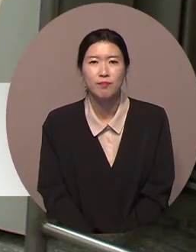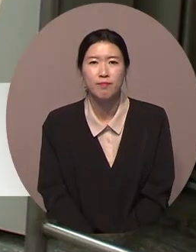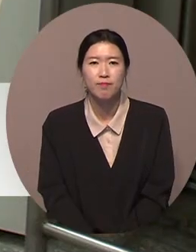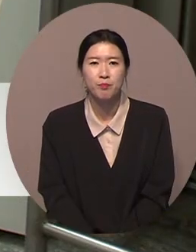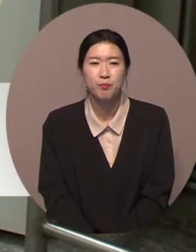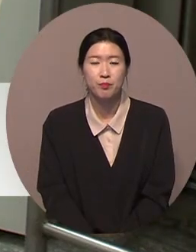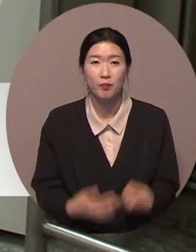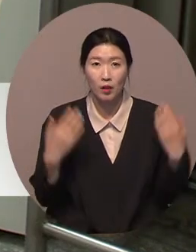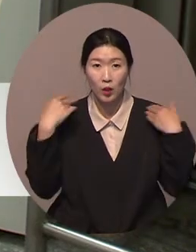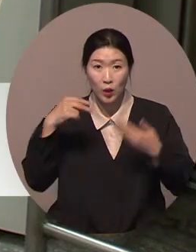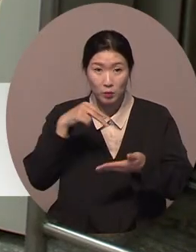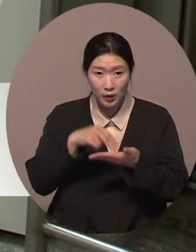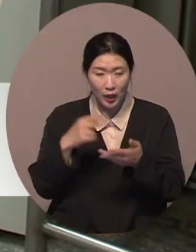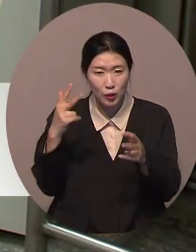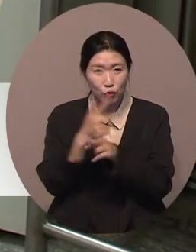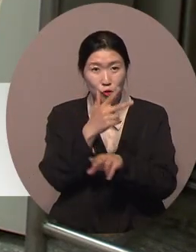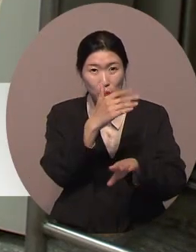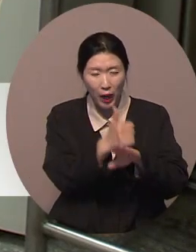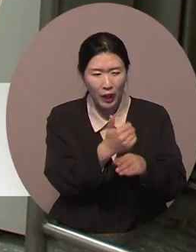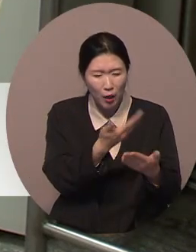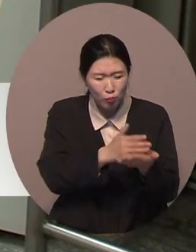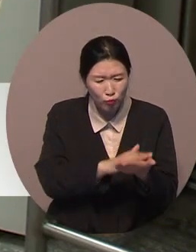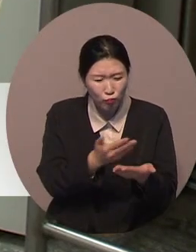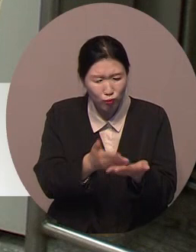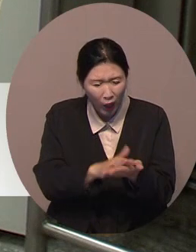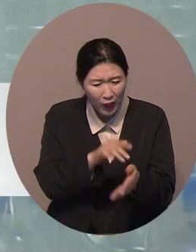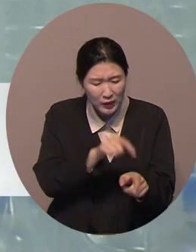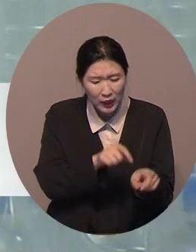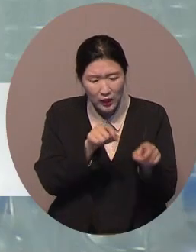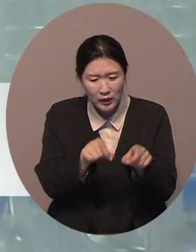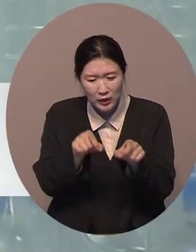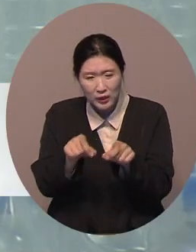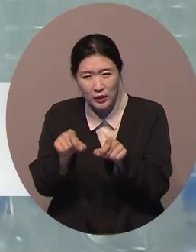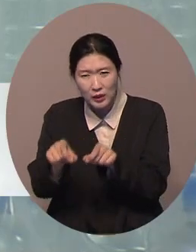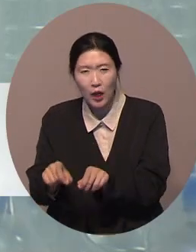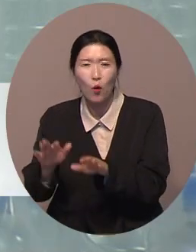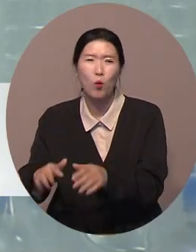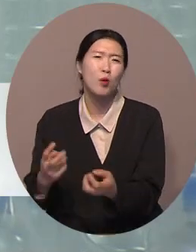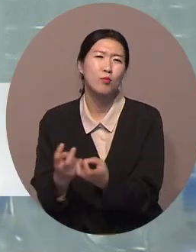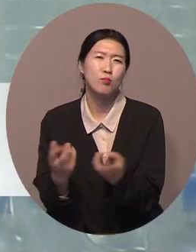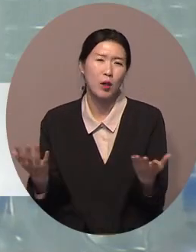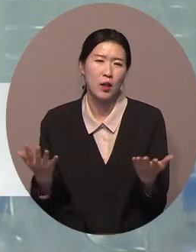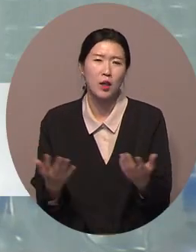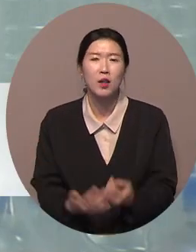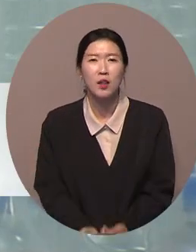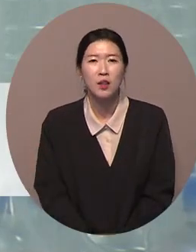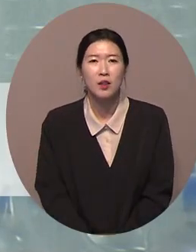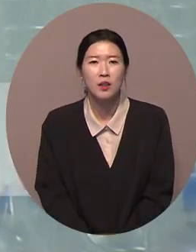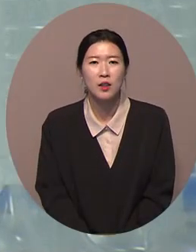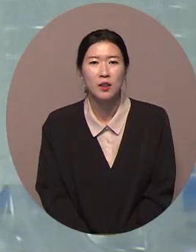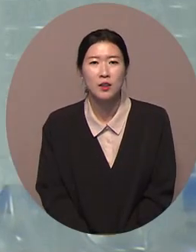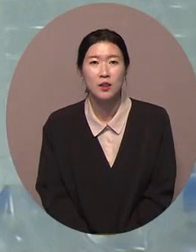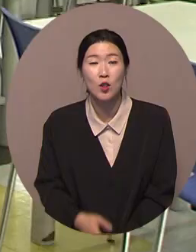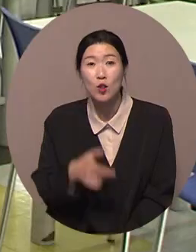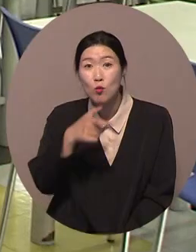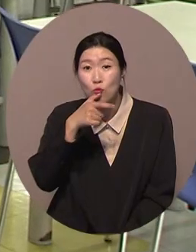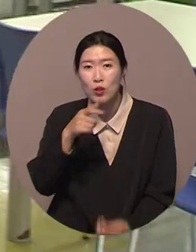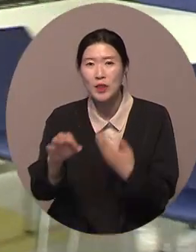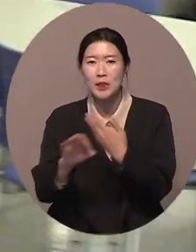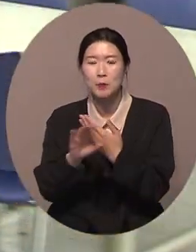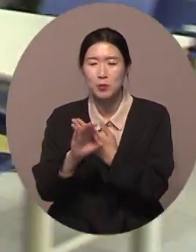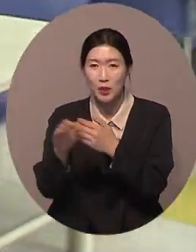충남대 측은 주말 동안 계속된 배수강 공사 작업이 지연돼 단수 조치를 내렸다며 살수차를 긴급